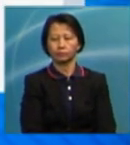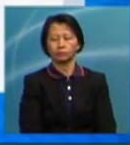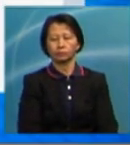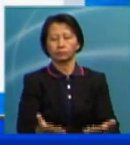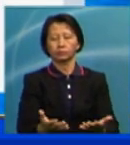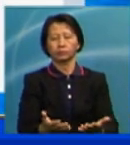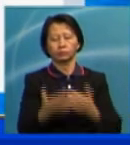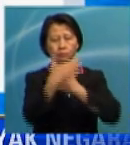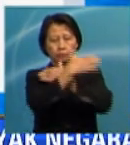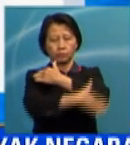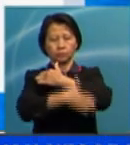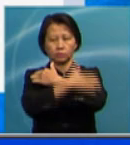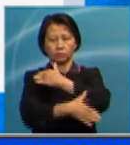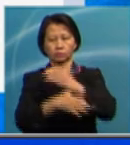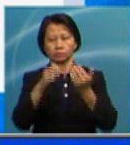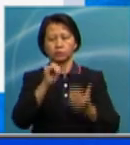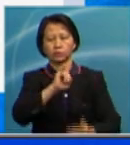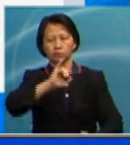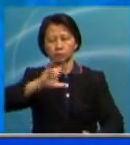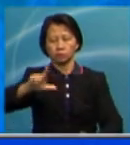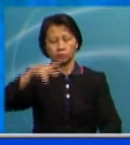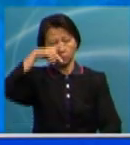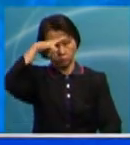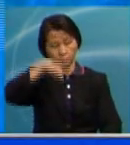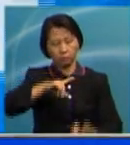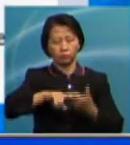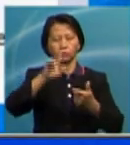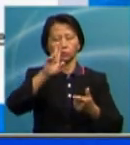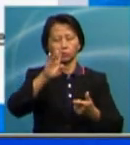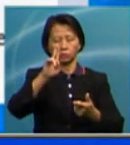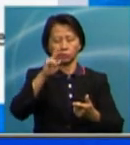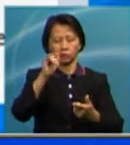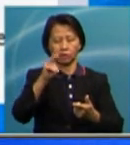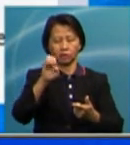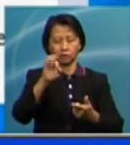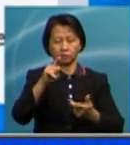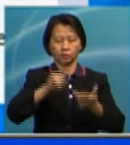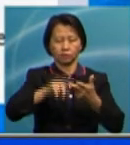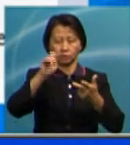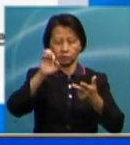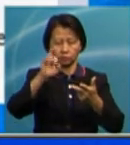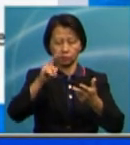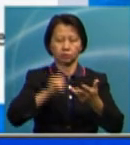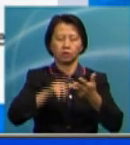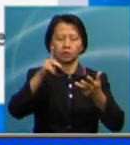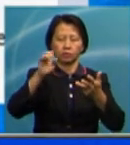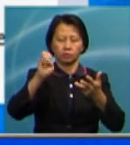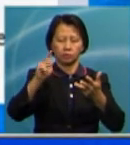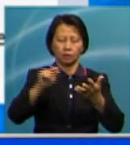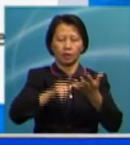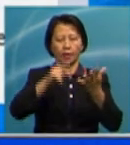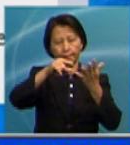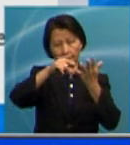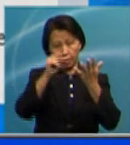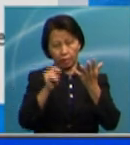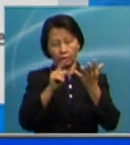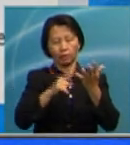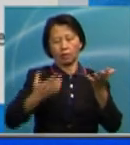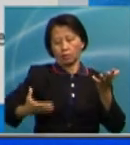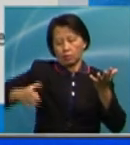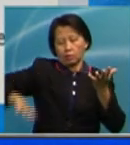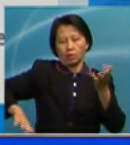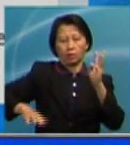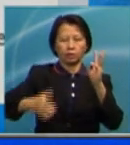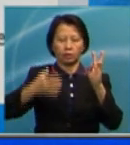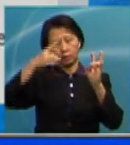antara negara-negara itu ialah Kazakhstan Uzbekistan Kristan turmenistan Pakistan Bangladesh dan